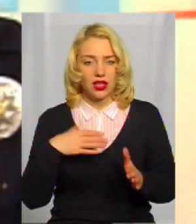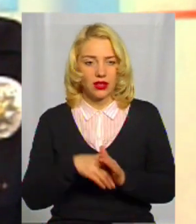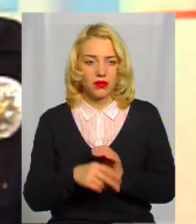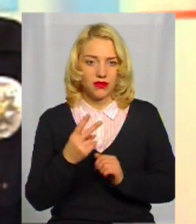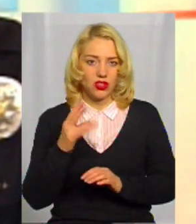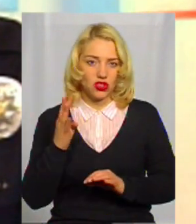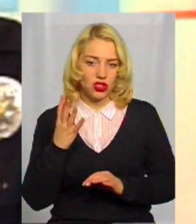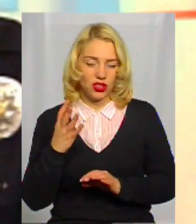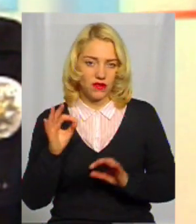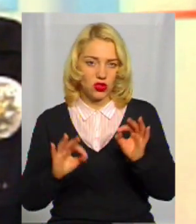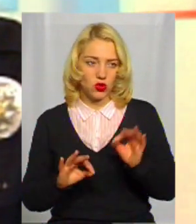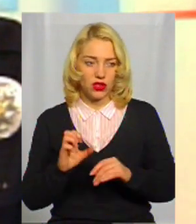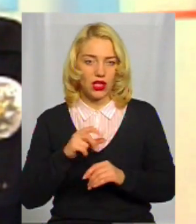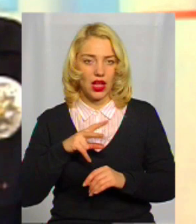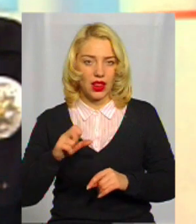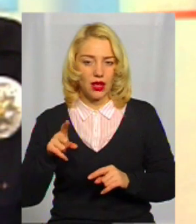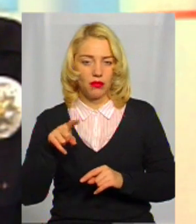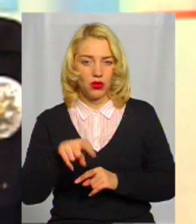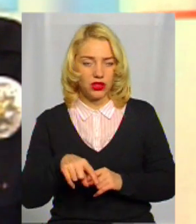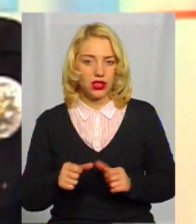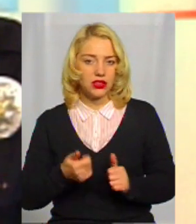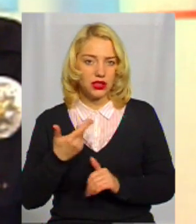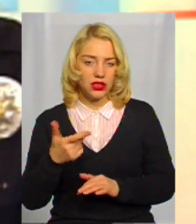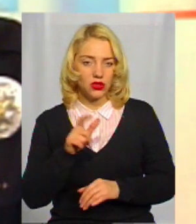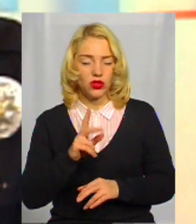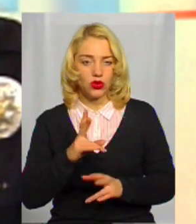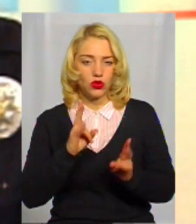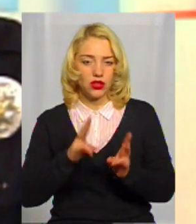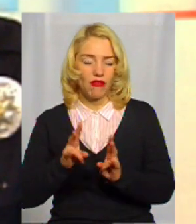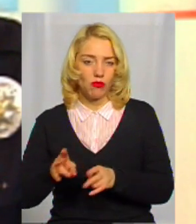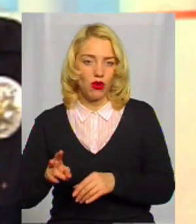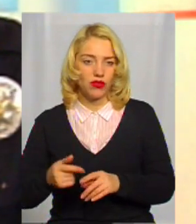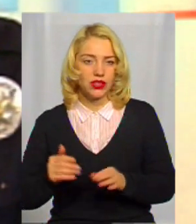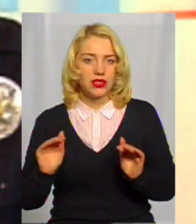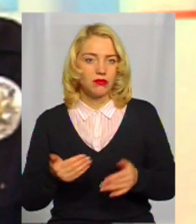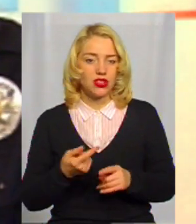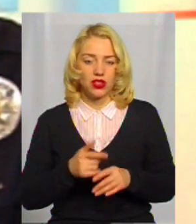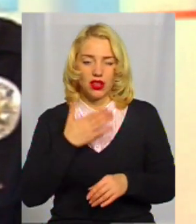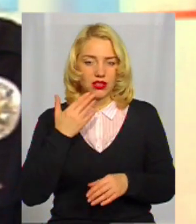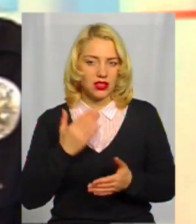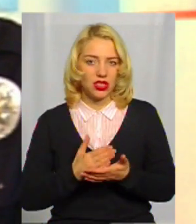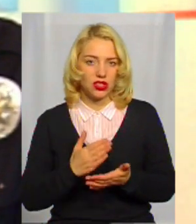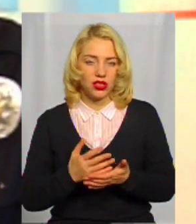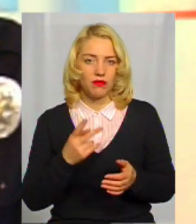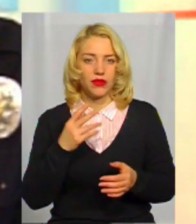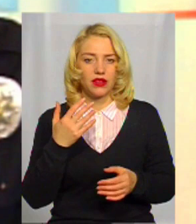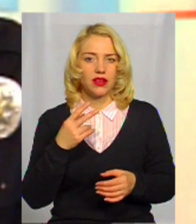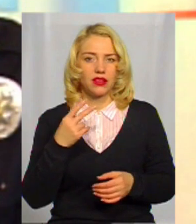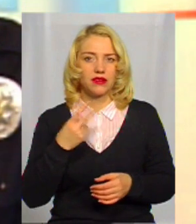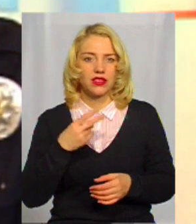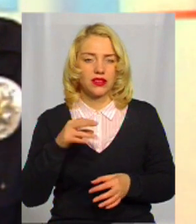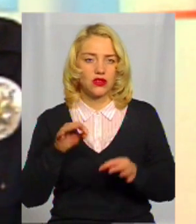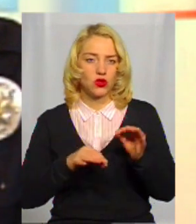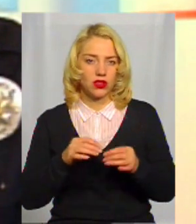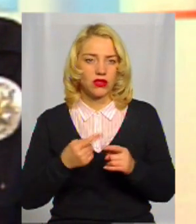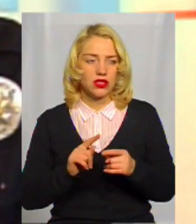24%, але проте кількість людей, які травмовані, зменшення є незначним, воно складає біля 80%, що